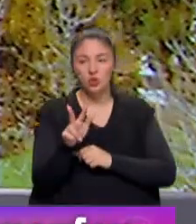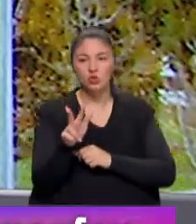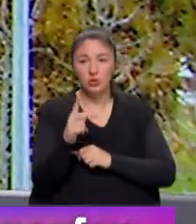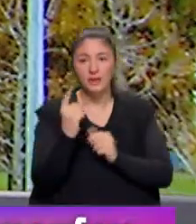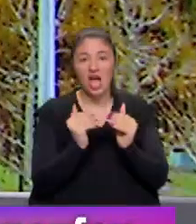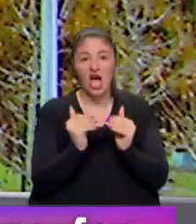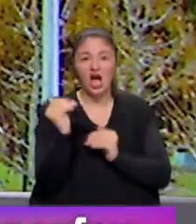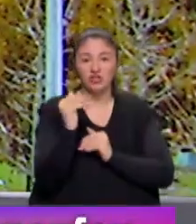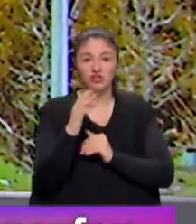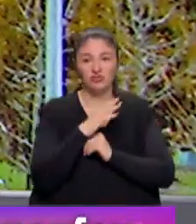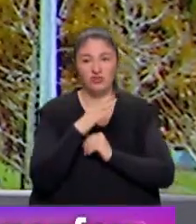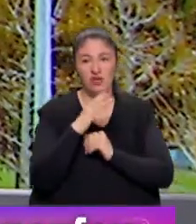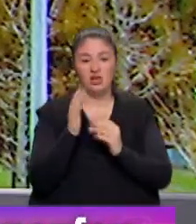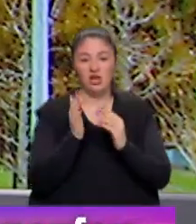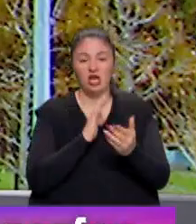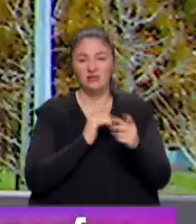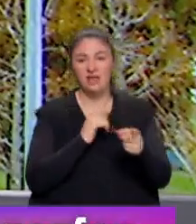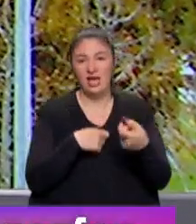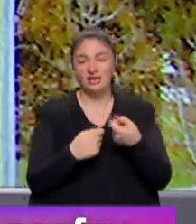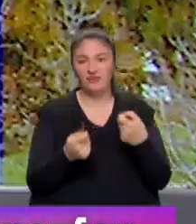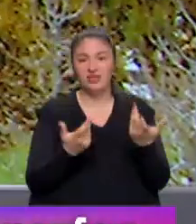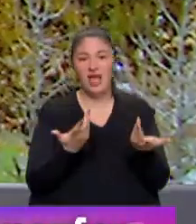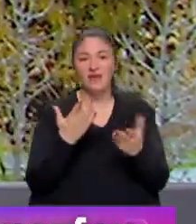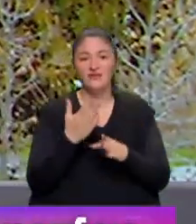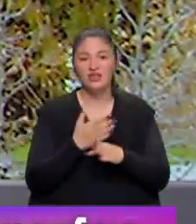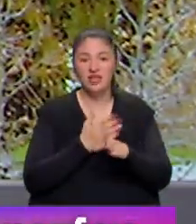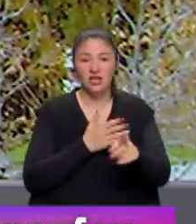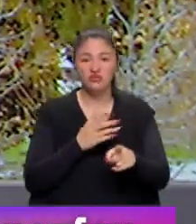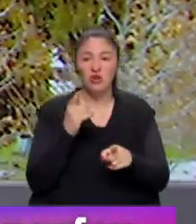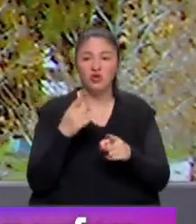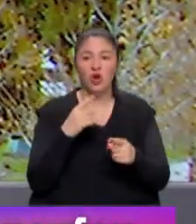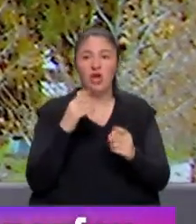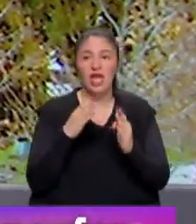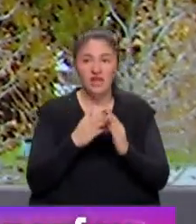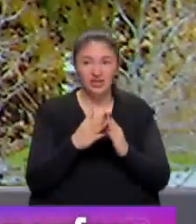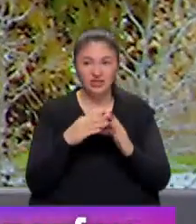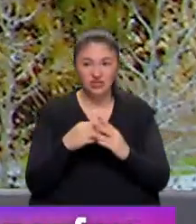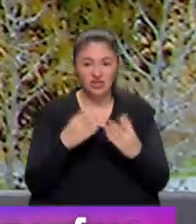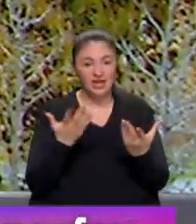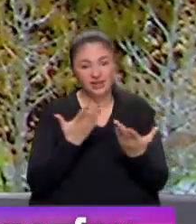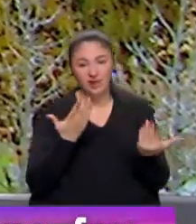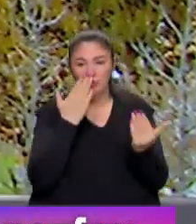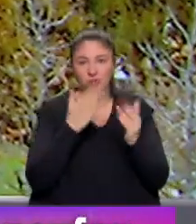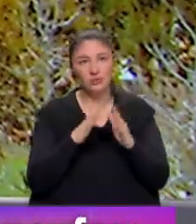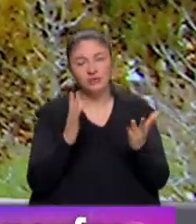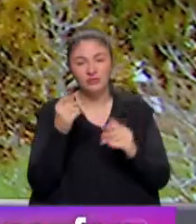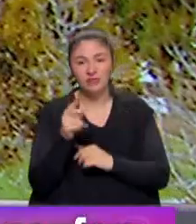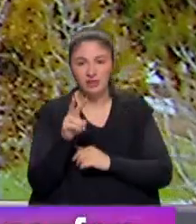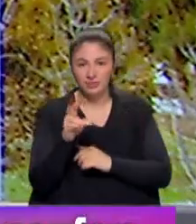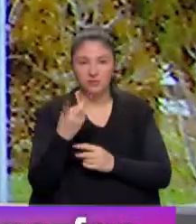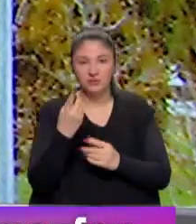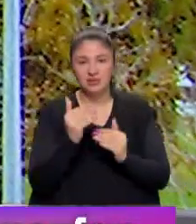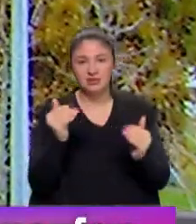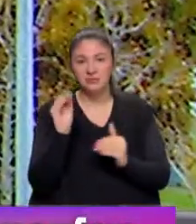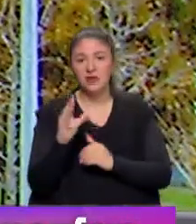%53'lük bir artış var karşısında esnafın. Yani vatandaşlar, onların konutunda her ne kadar uyulmasa da %25'lik